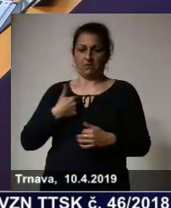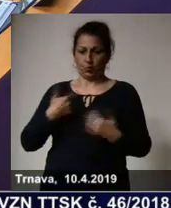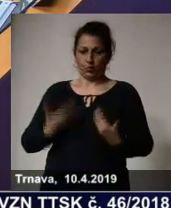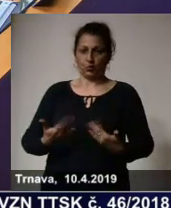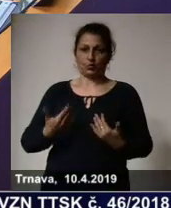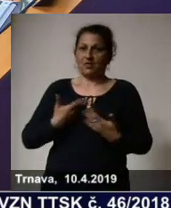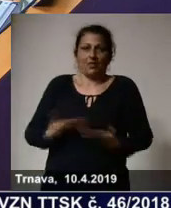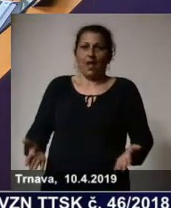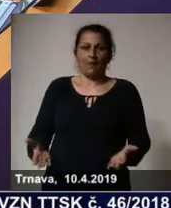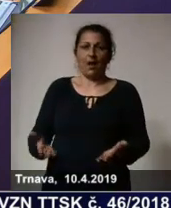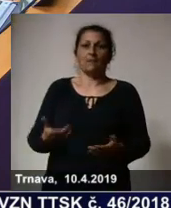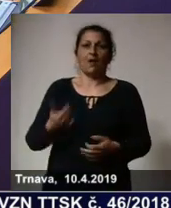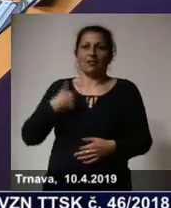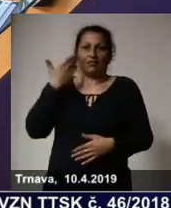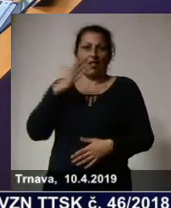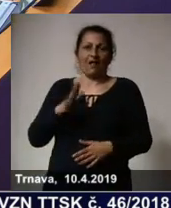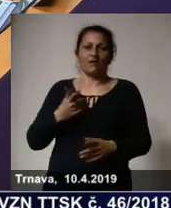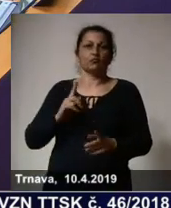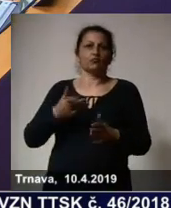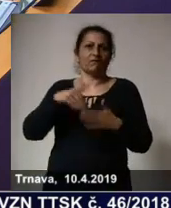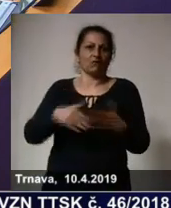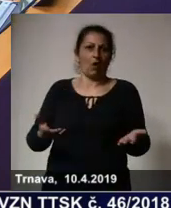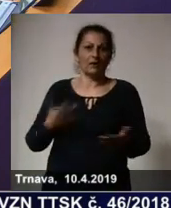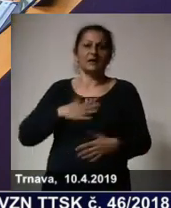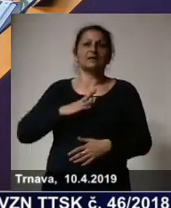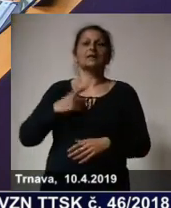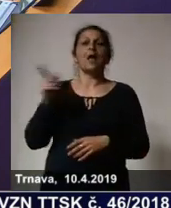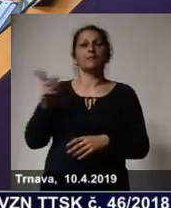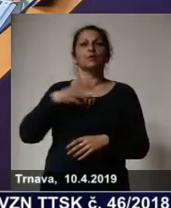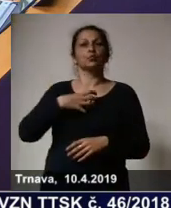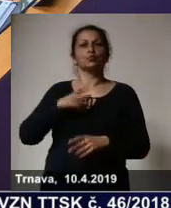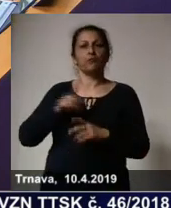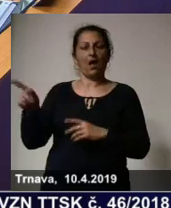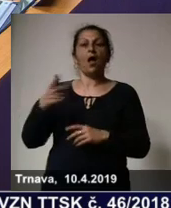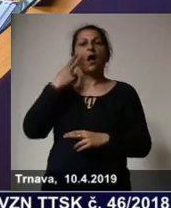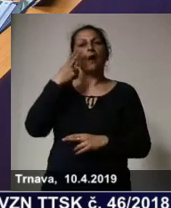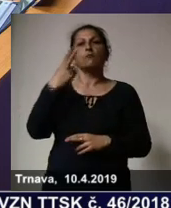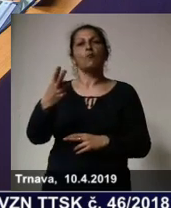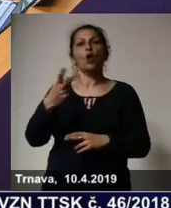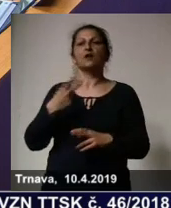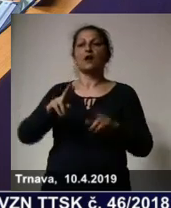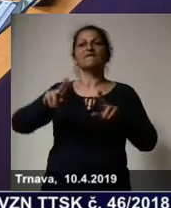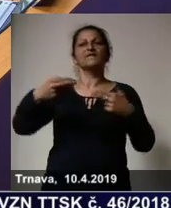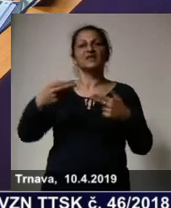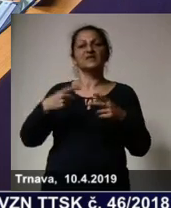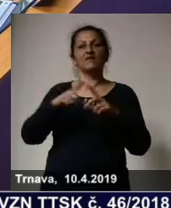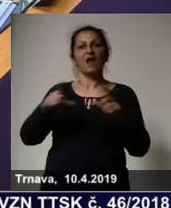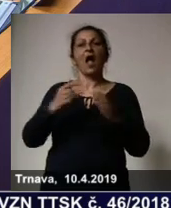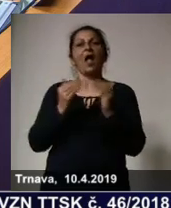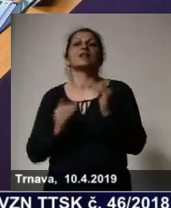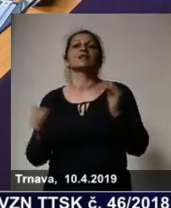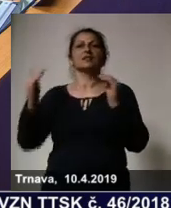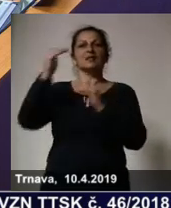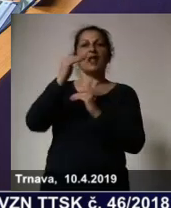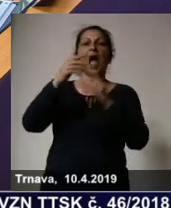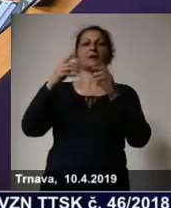tom, ale ja by som chcel, že aby ste sa pozreli na to, že či je možné takto upravovať výzvu nad rámec schváleného